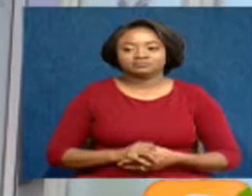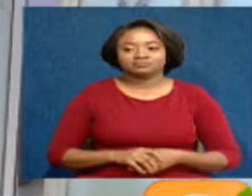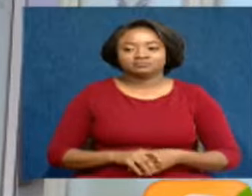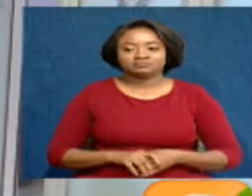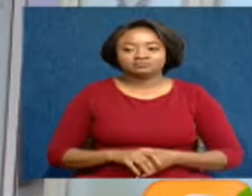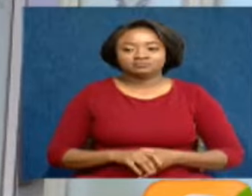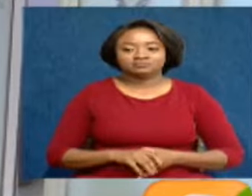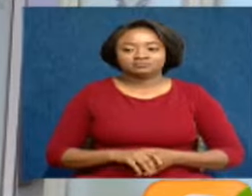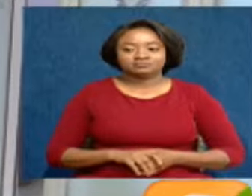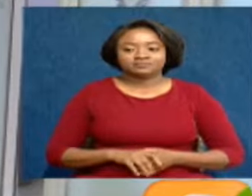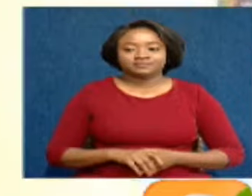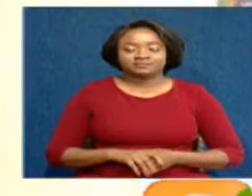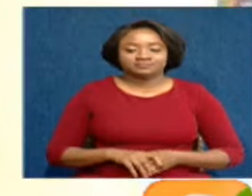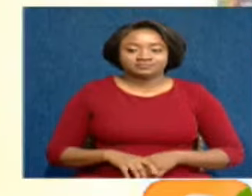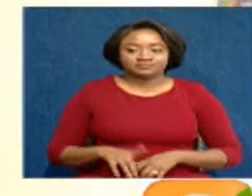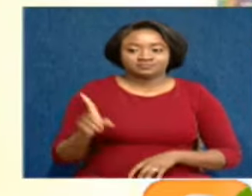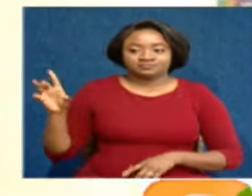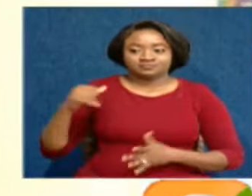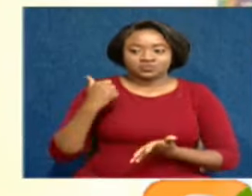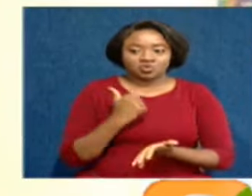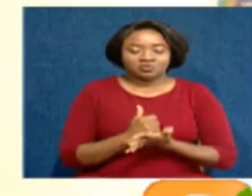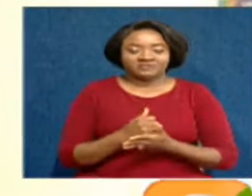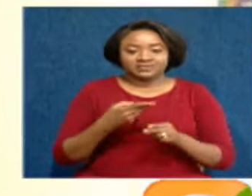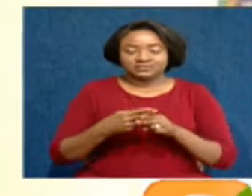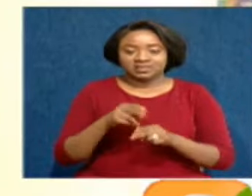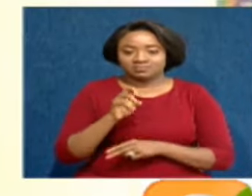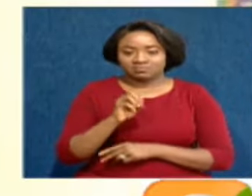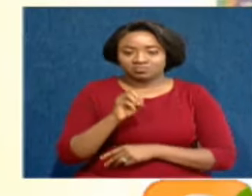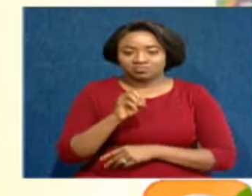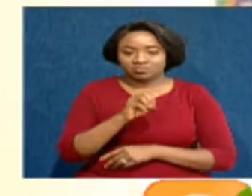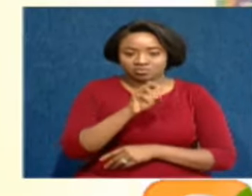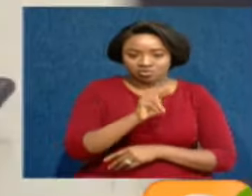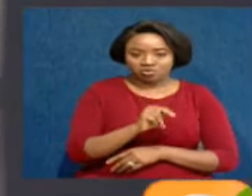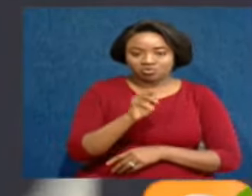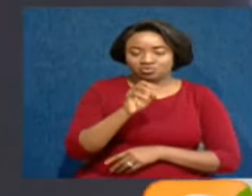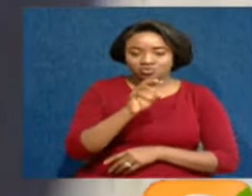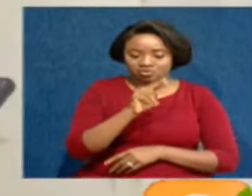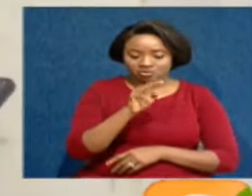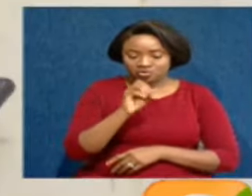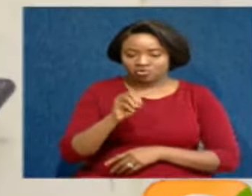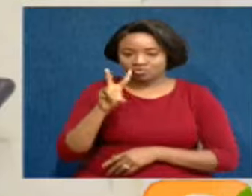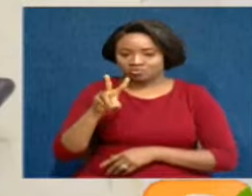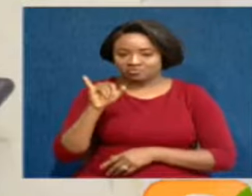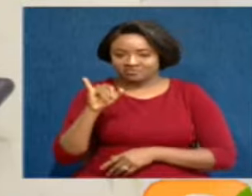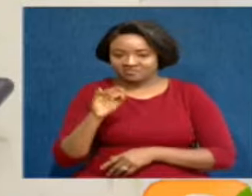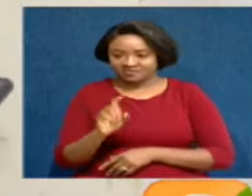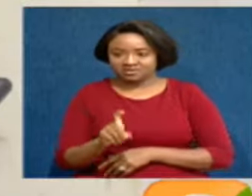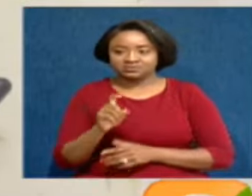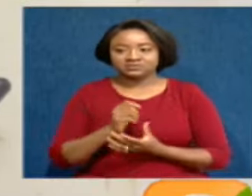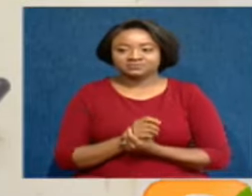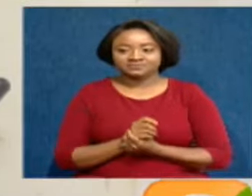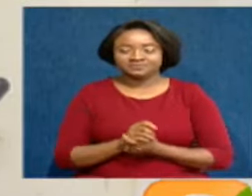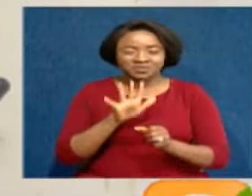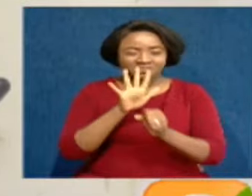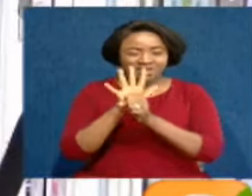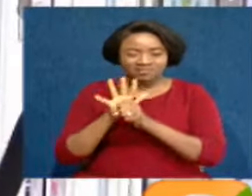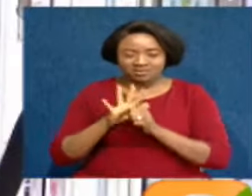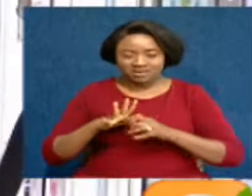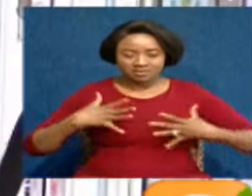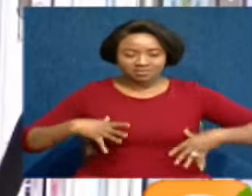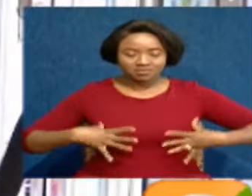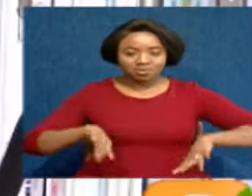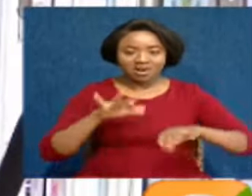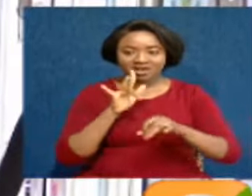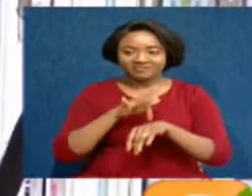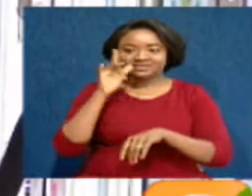Katika shoroba za ofisi za kampuni ya Novice Global jijini Eldoret, kaunti ya Uasin Gishu, mamia waathiriwa siku